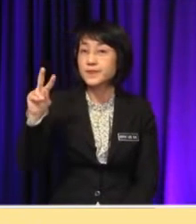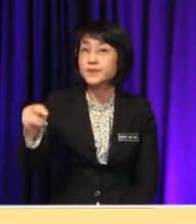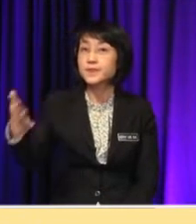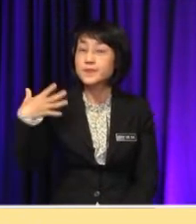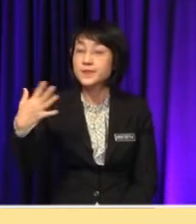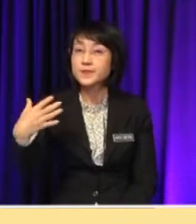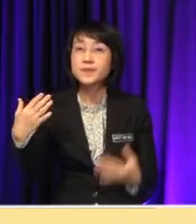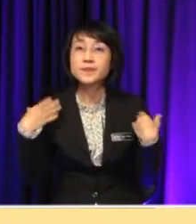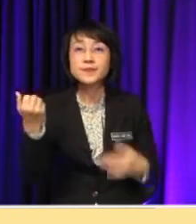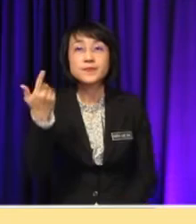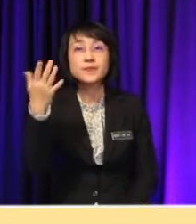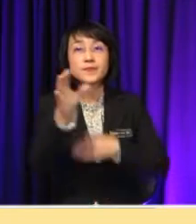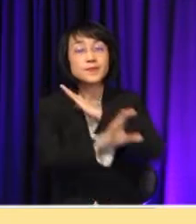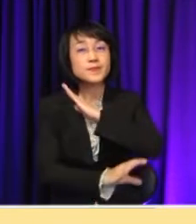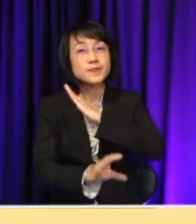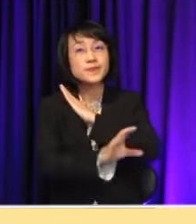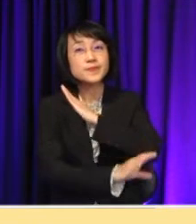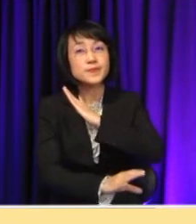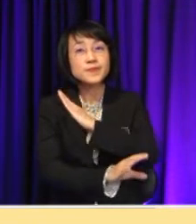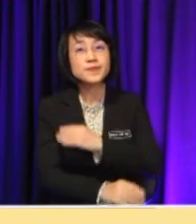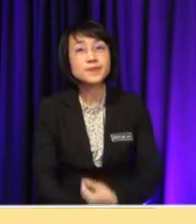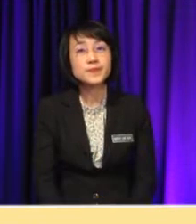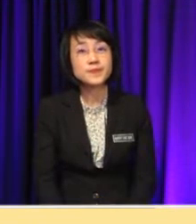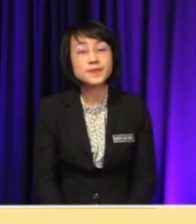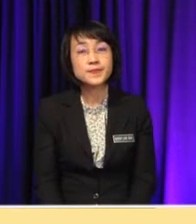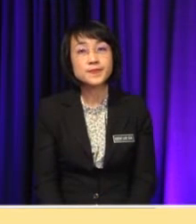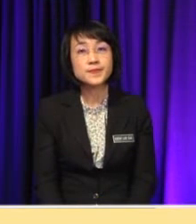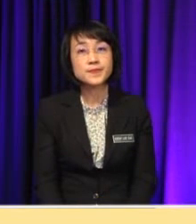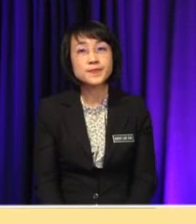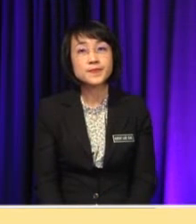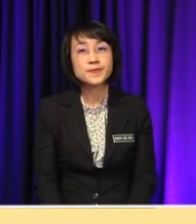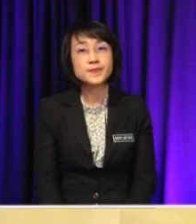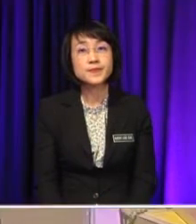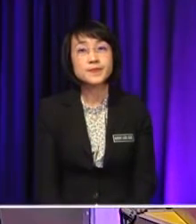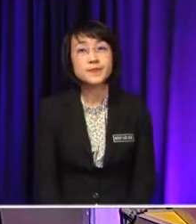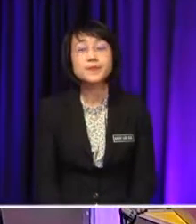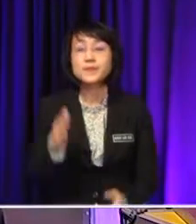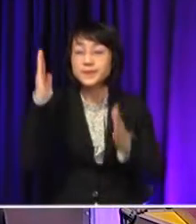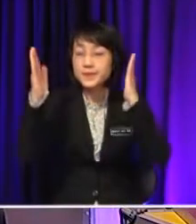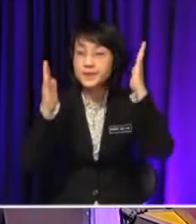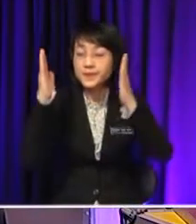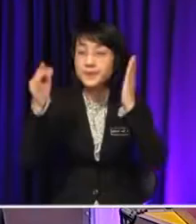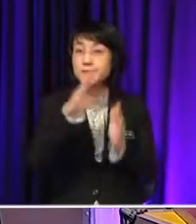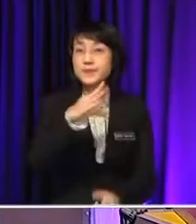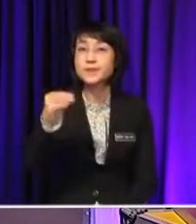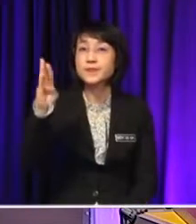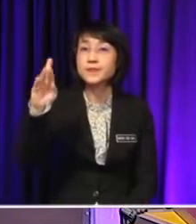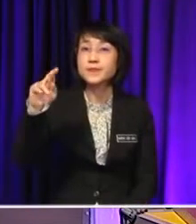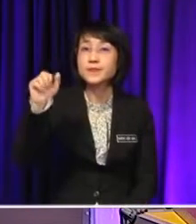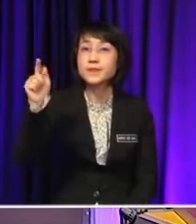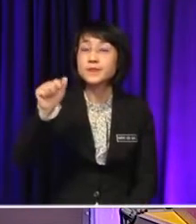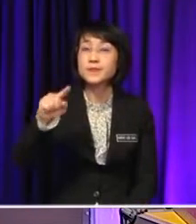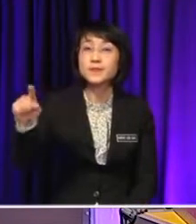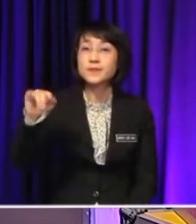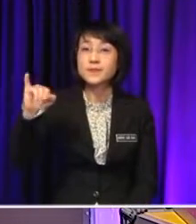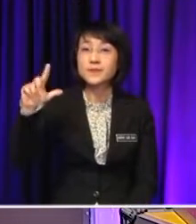beberapa salah saya pakai tepung yang saya bagi contoh tadi namanya Brazil sebab Brazil popiler sepak